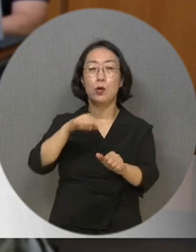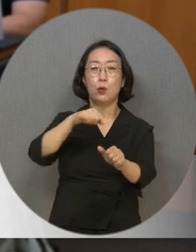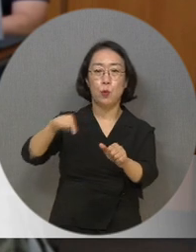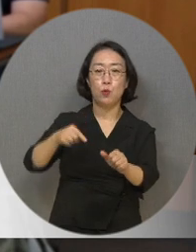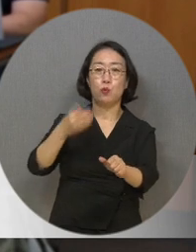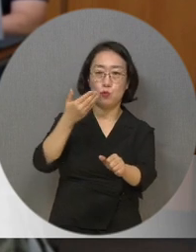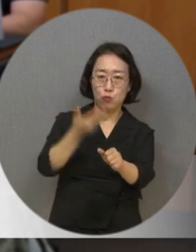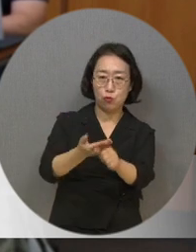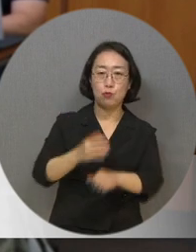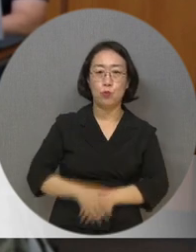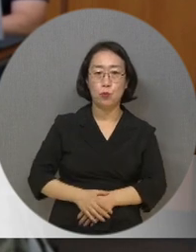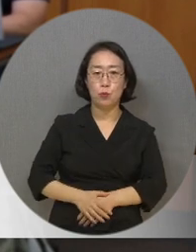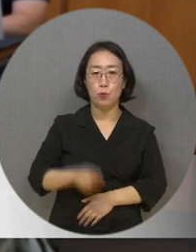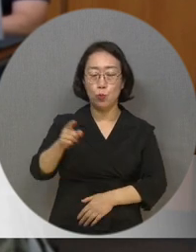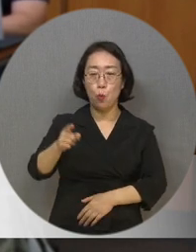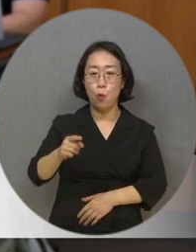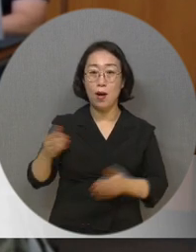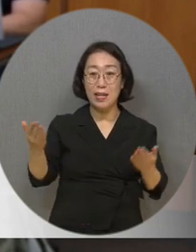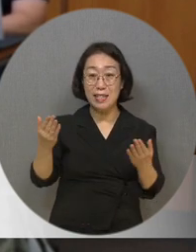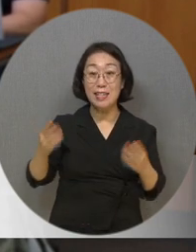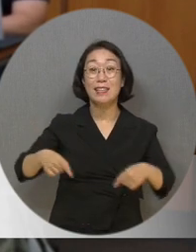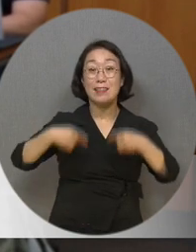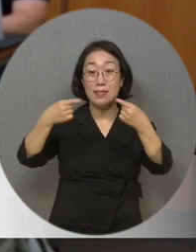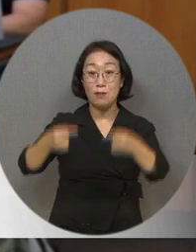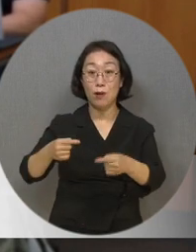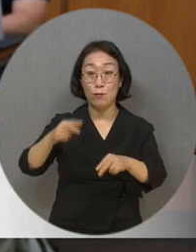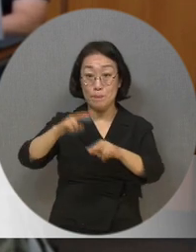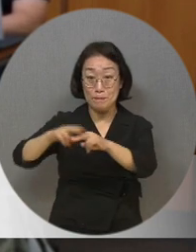거고요. 또한 취업을 목적으로 하는 우리 젊은